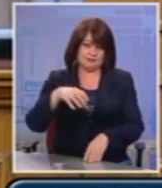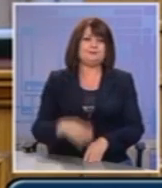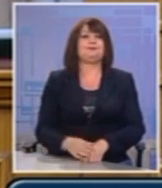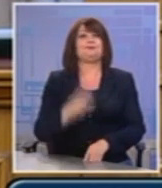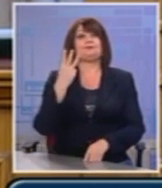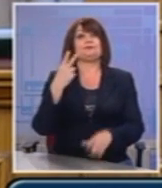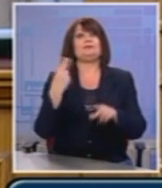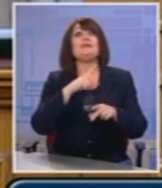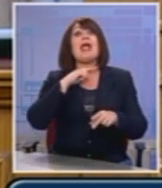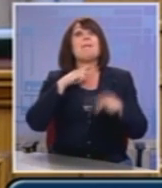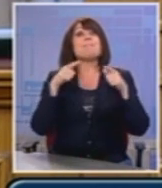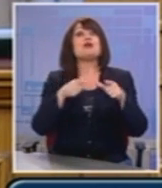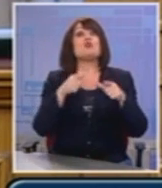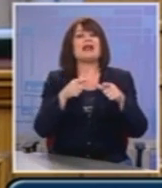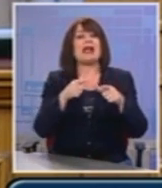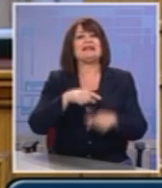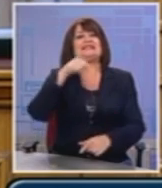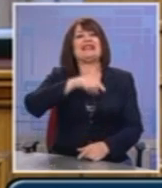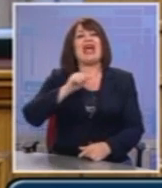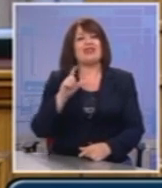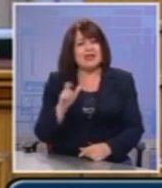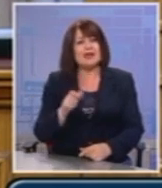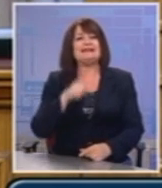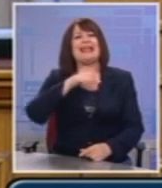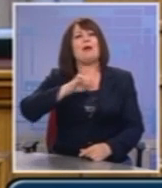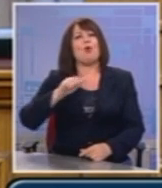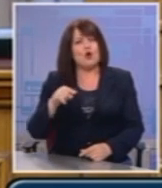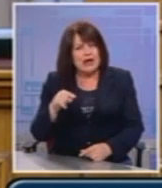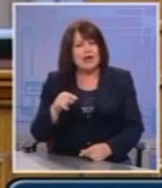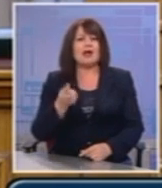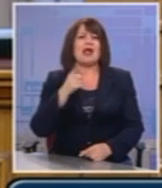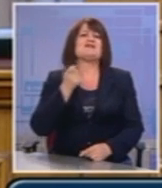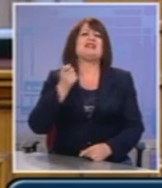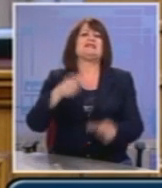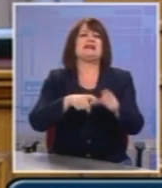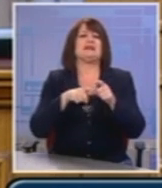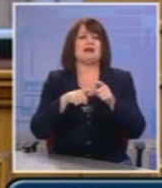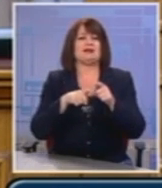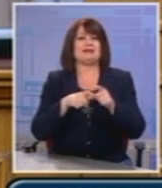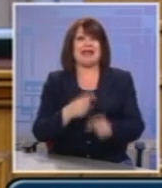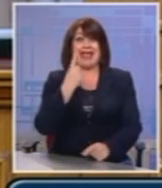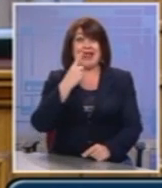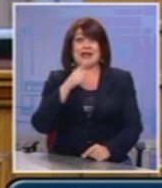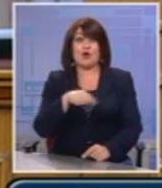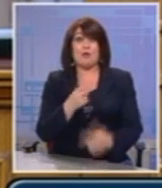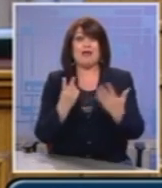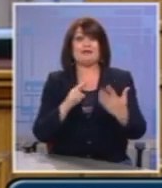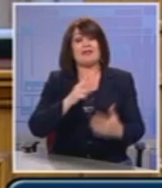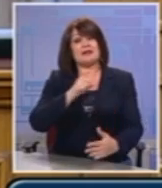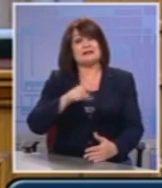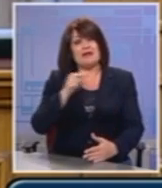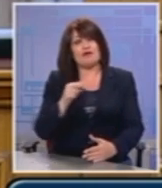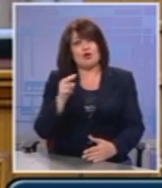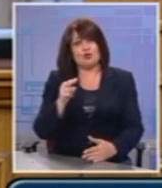μεγάλα επικουρικά το δαδή το τεαπ και το άλλο των ασφαλιστικών εταιρειών είχανε 1,7 δις με